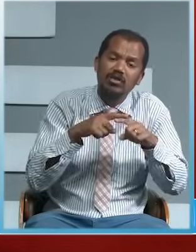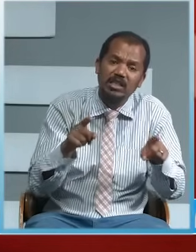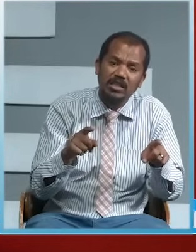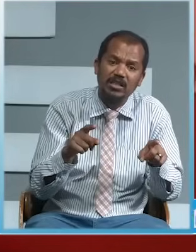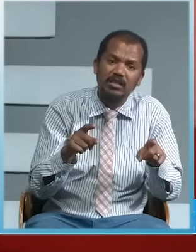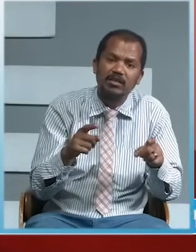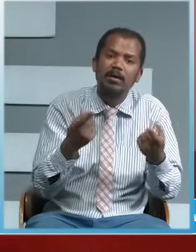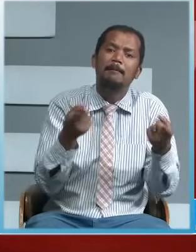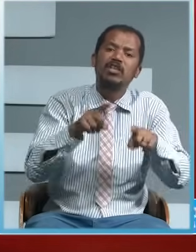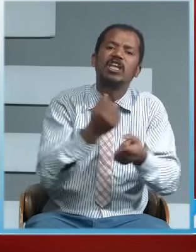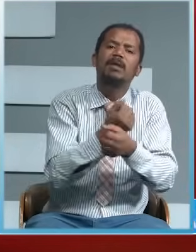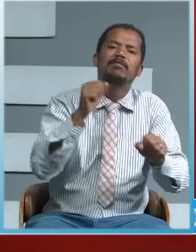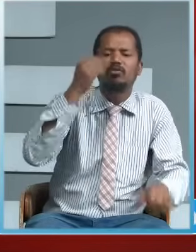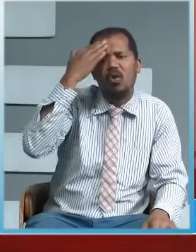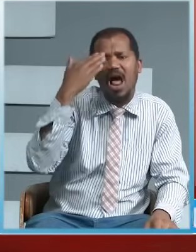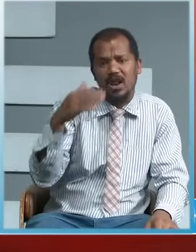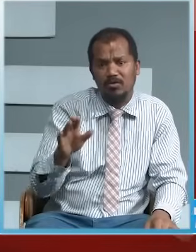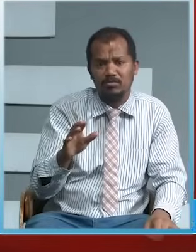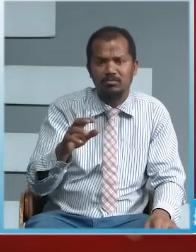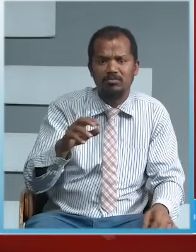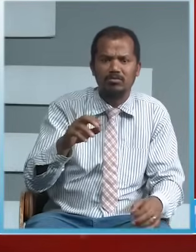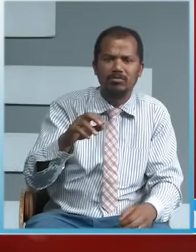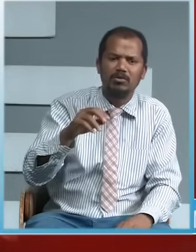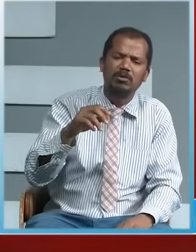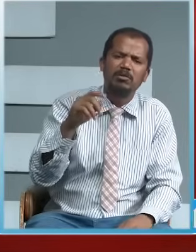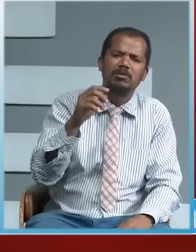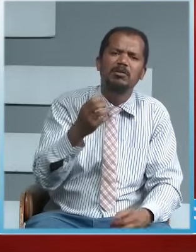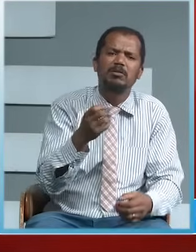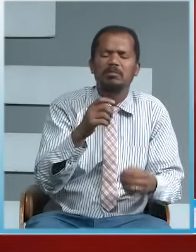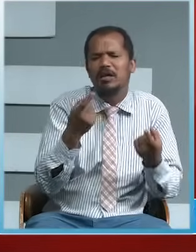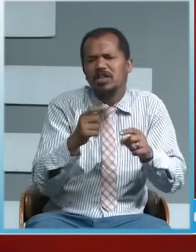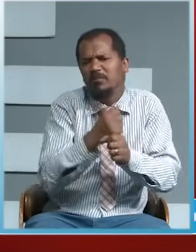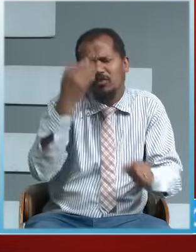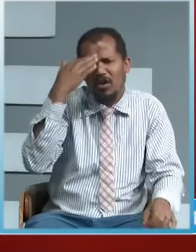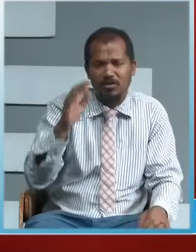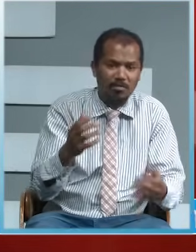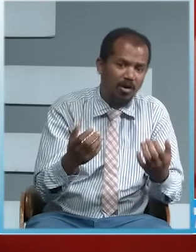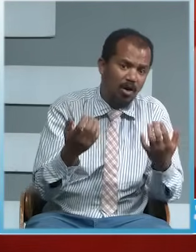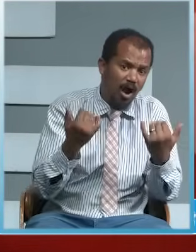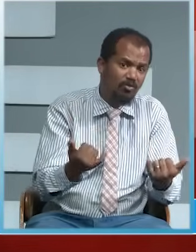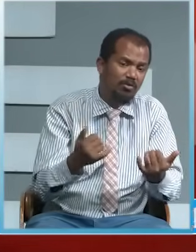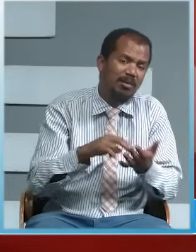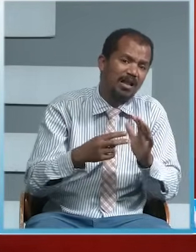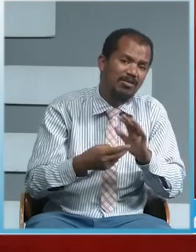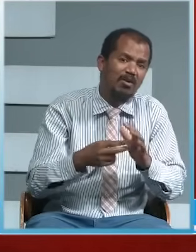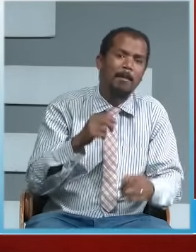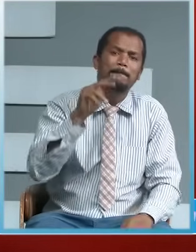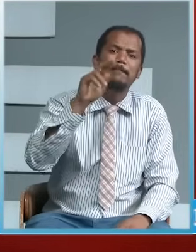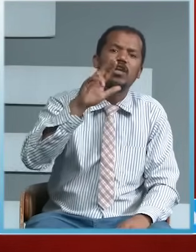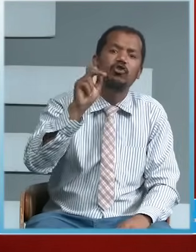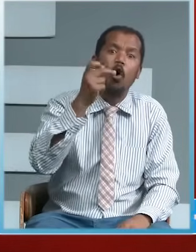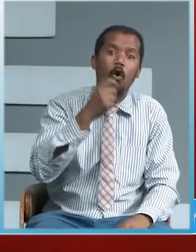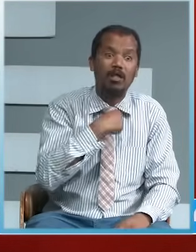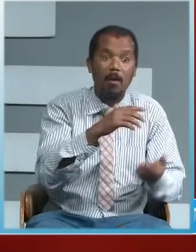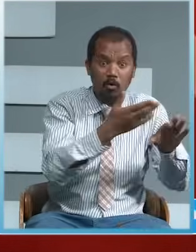ግን መቼ እንደሚፈጠው አናውቅም። ስንት ምን ያህል እንደሆነ አናውቅም። ምን እንደሚሆን ማለት መርዶ ራሱ